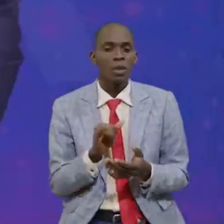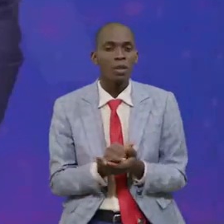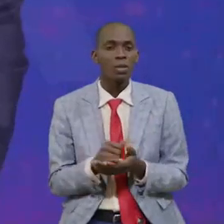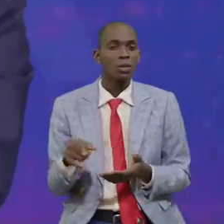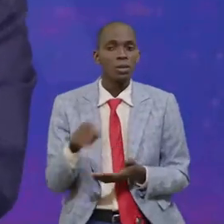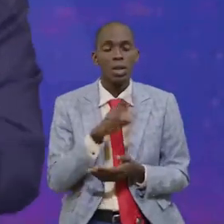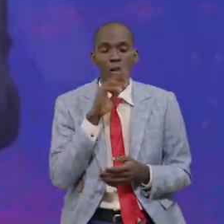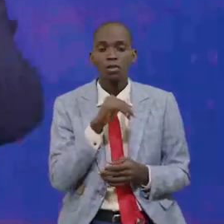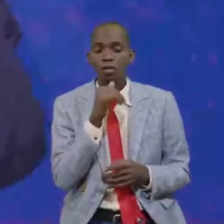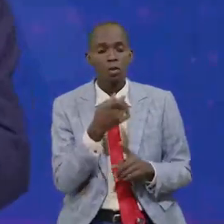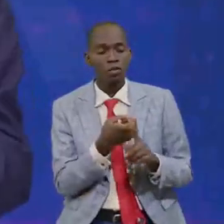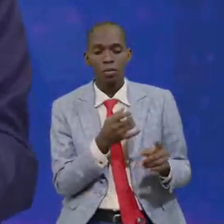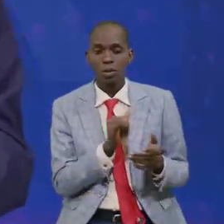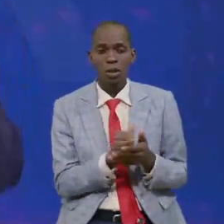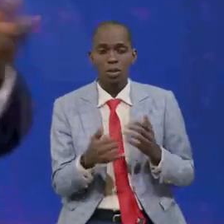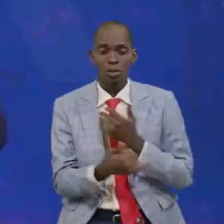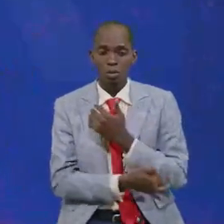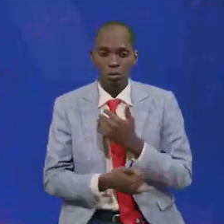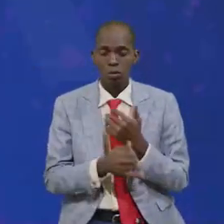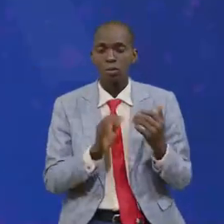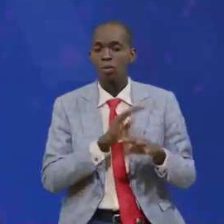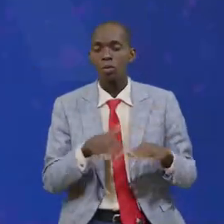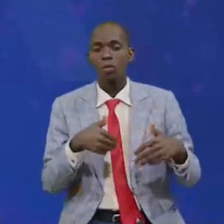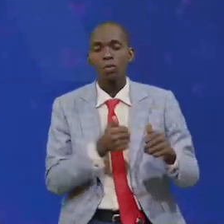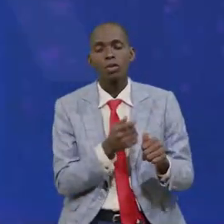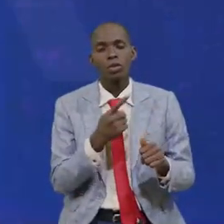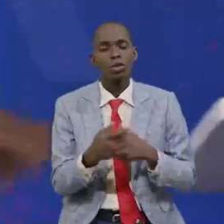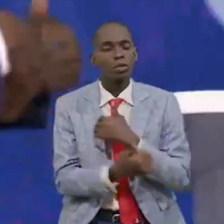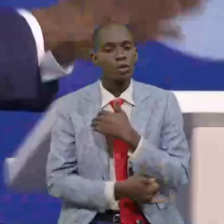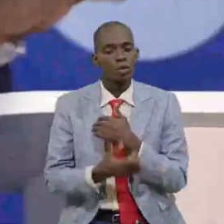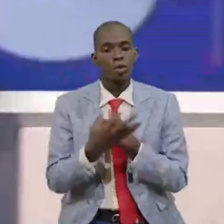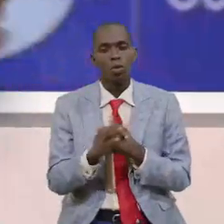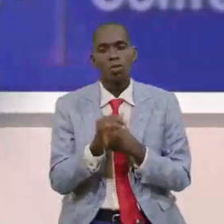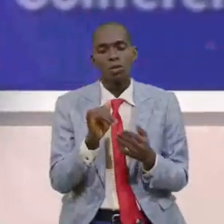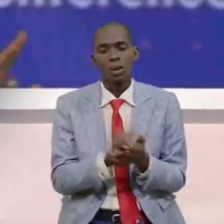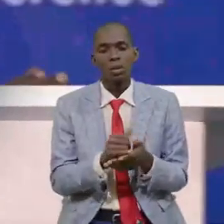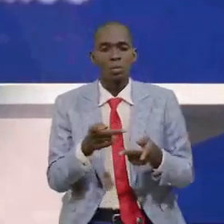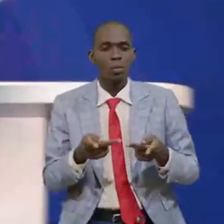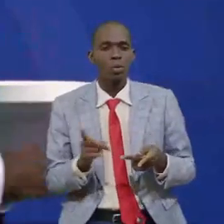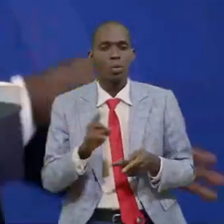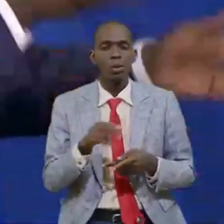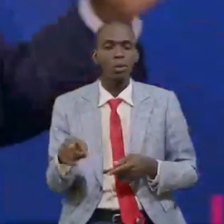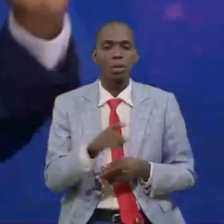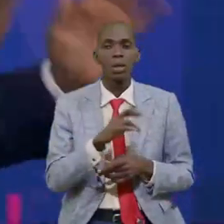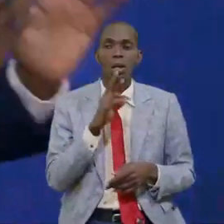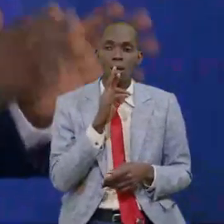l'autre pays, il ne suit pas cette culture. Mais quel que soit, quand ces pays ont leur congé,